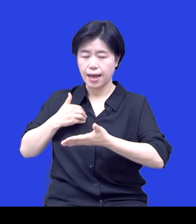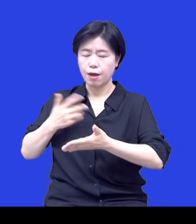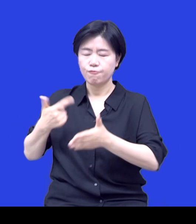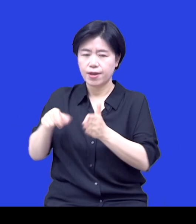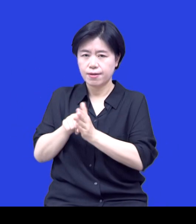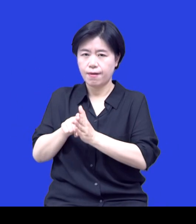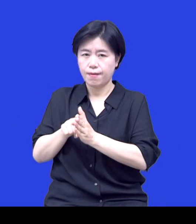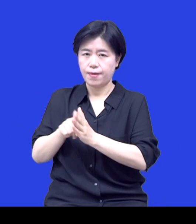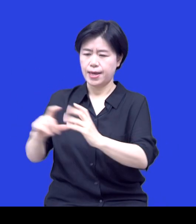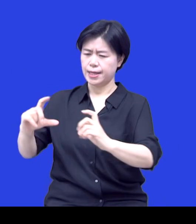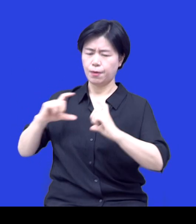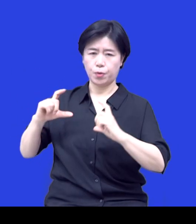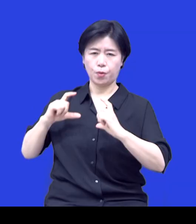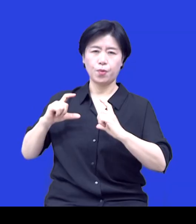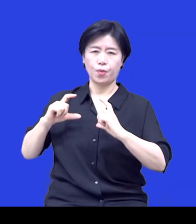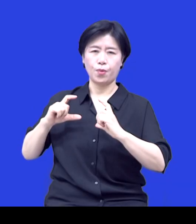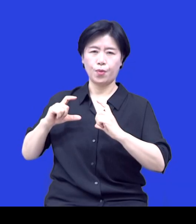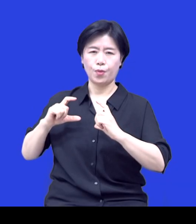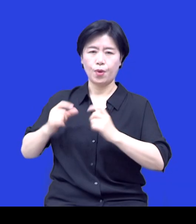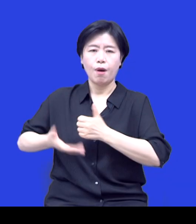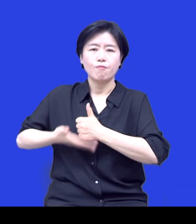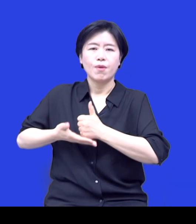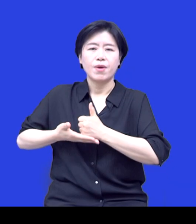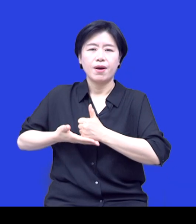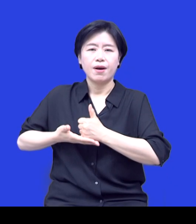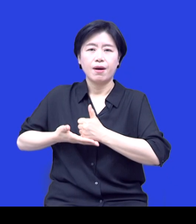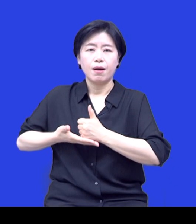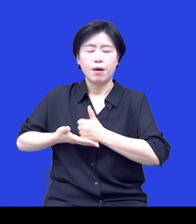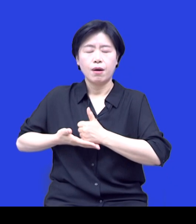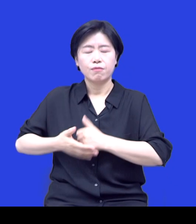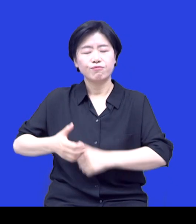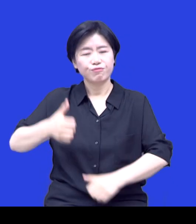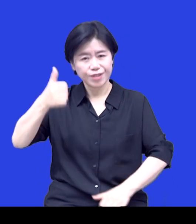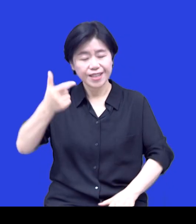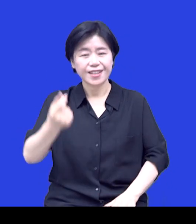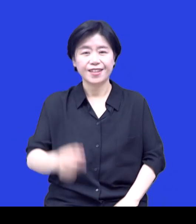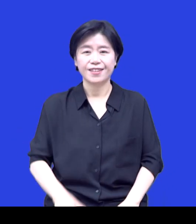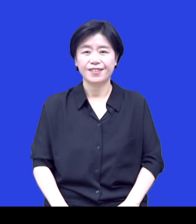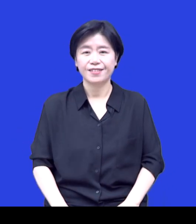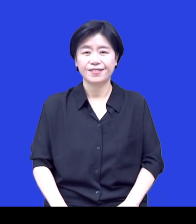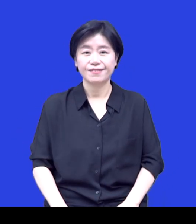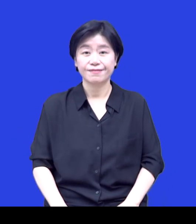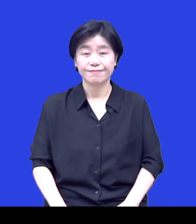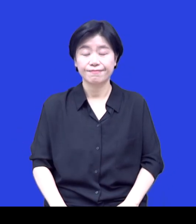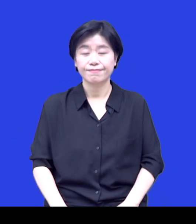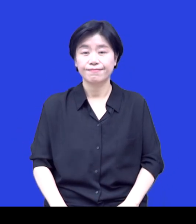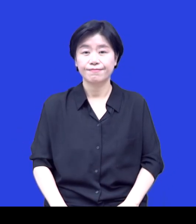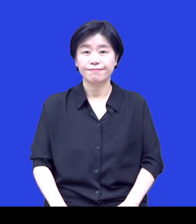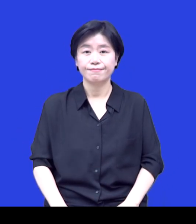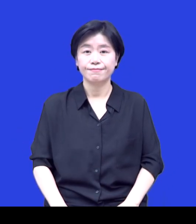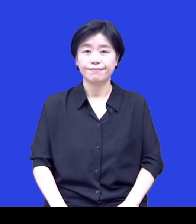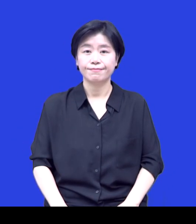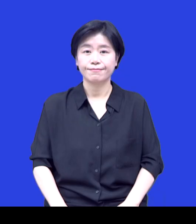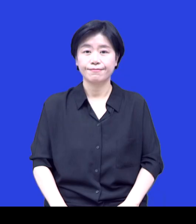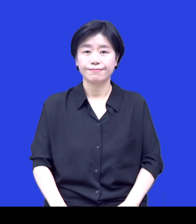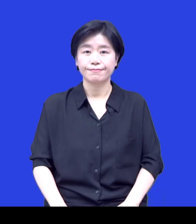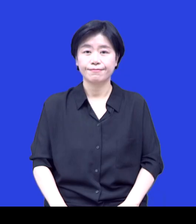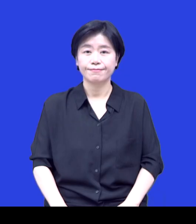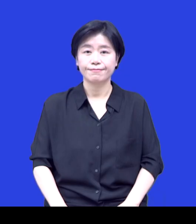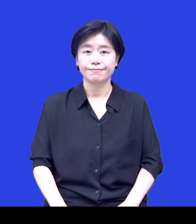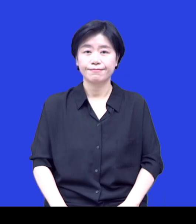거죠. 이렇게 제가 다시 살아나는 역사가 되고 지금까지도 그래서 저는